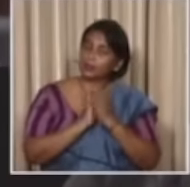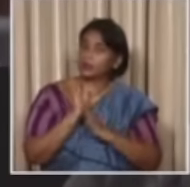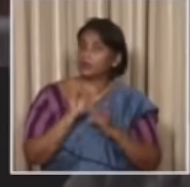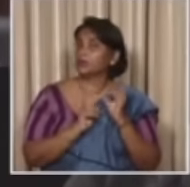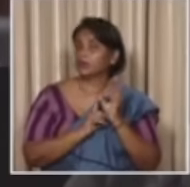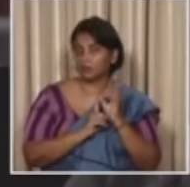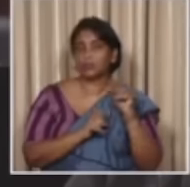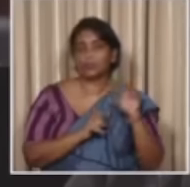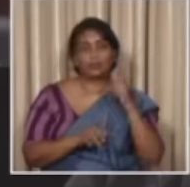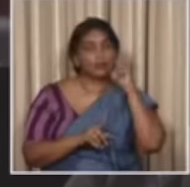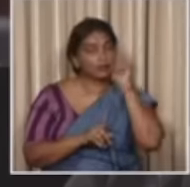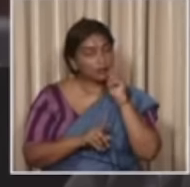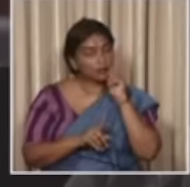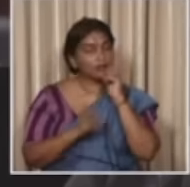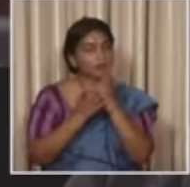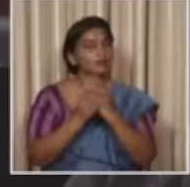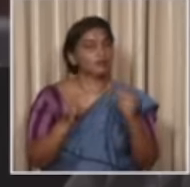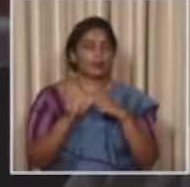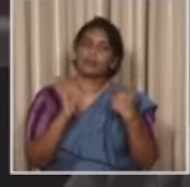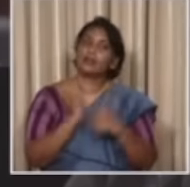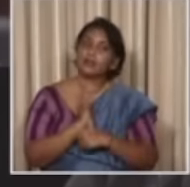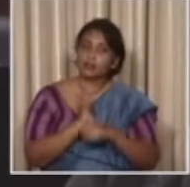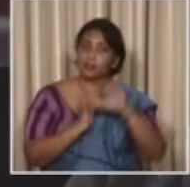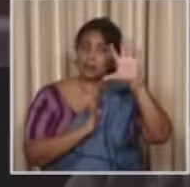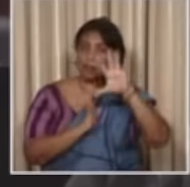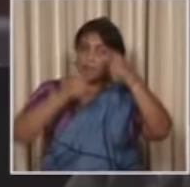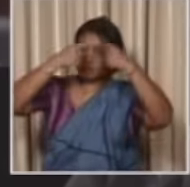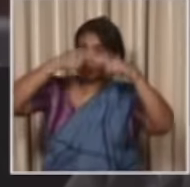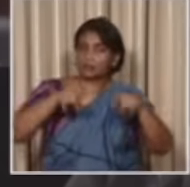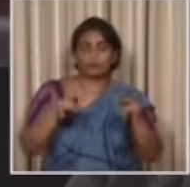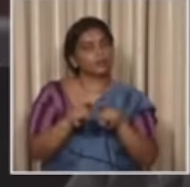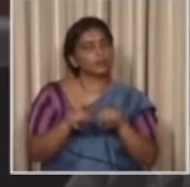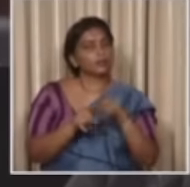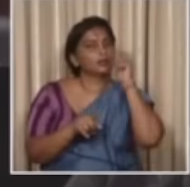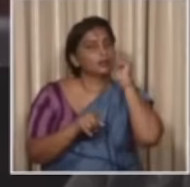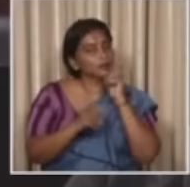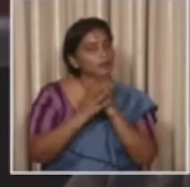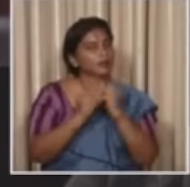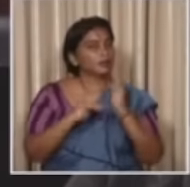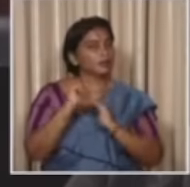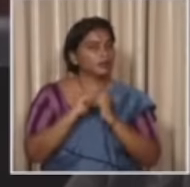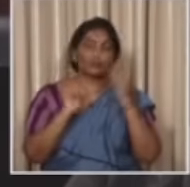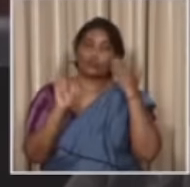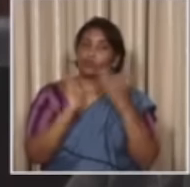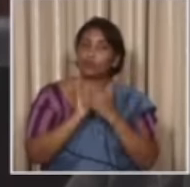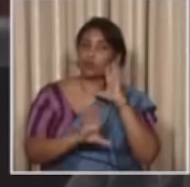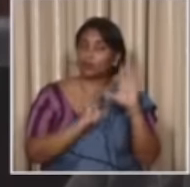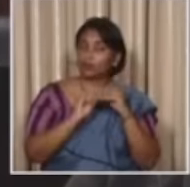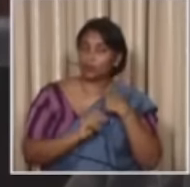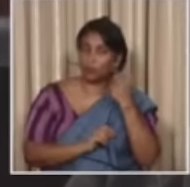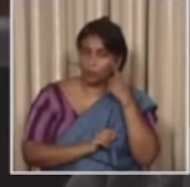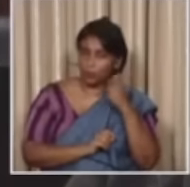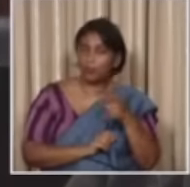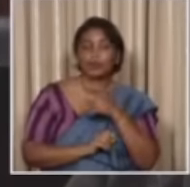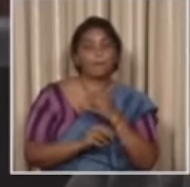මන්ත්‍රීතුමනි ත්‍රස්තවාදී වැළැක්වීමේ පනතේ පස්වෙන වගන්තිය අනුව ත්‍රස්තවාදී ක්‍රියාවක් පිළිබඳ තොරතුරු දැනගෙන